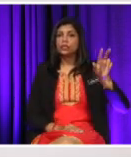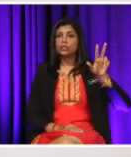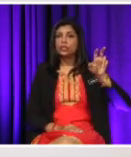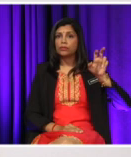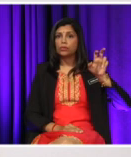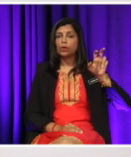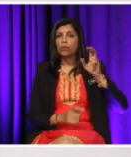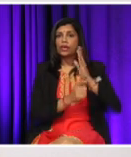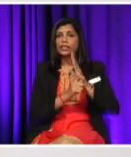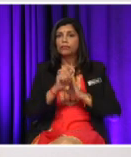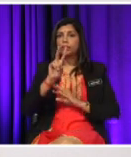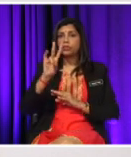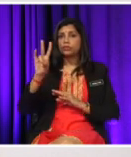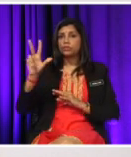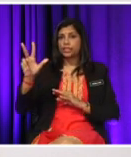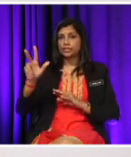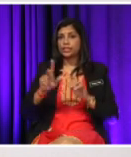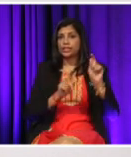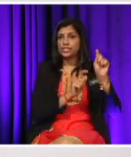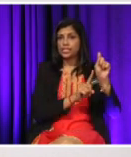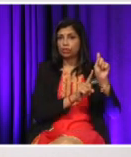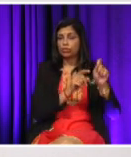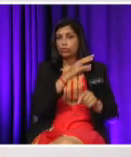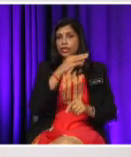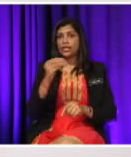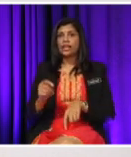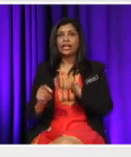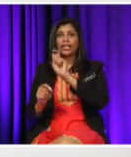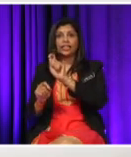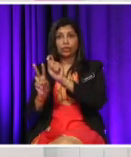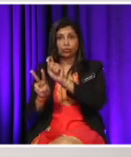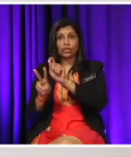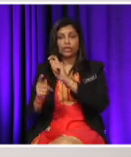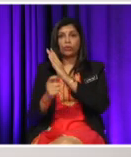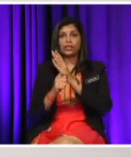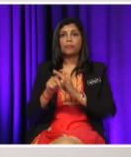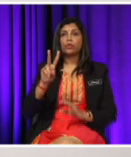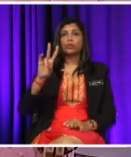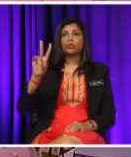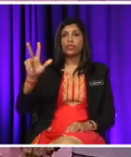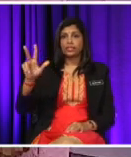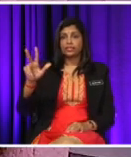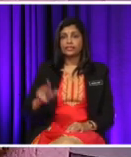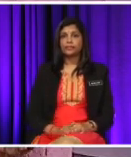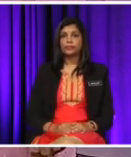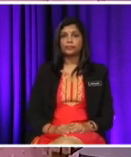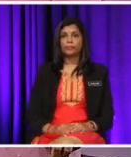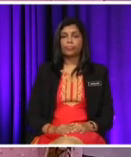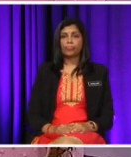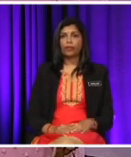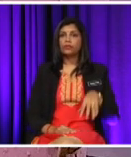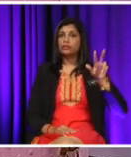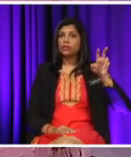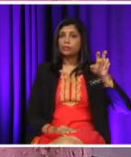kita tambah 273 juga 95 + 273 Oke jadi kita masukkan dalam rumus